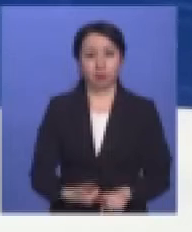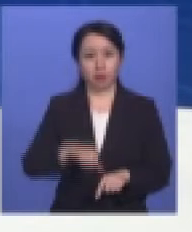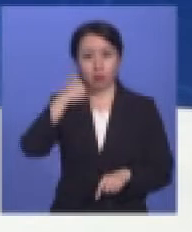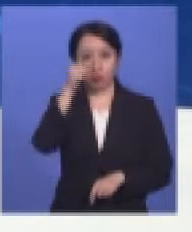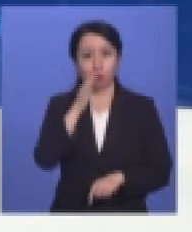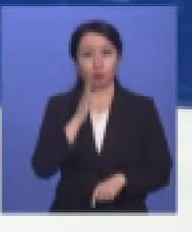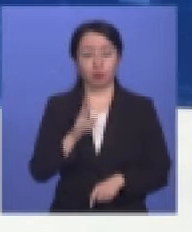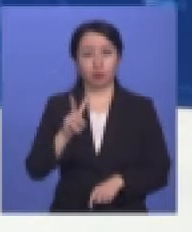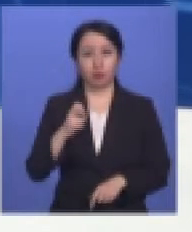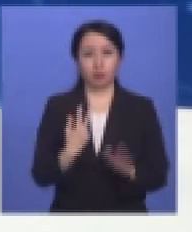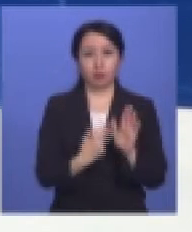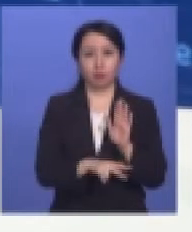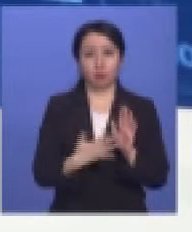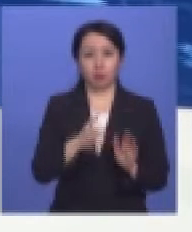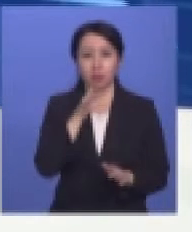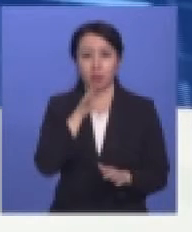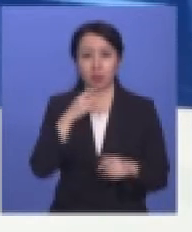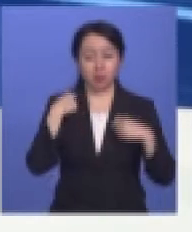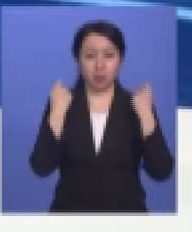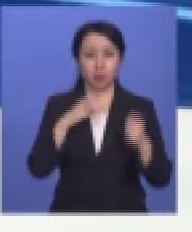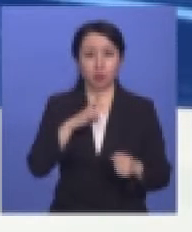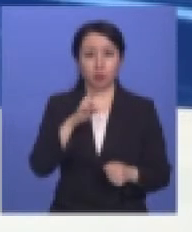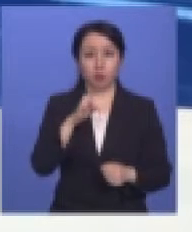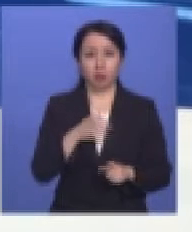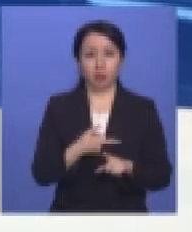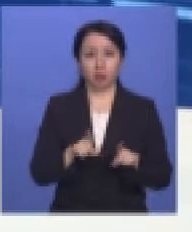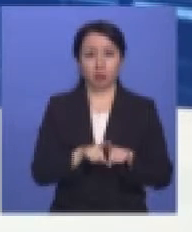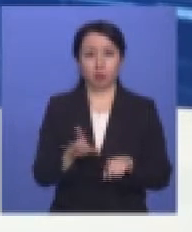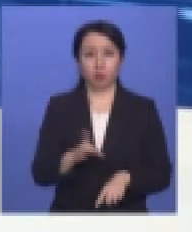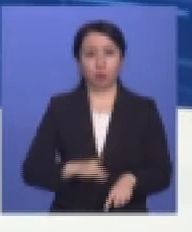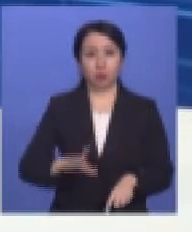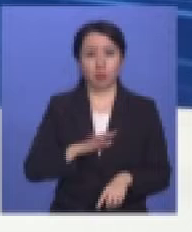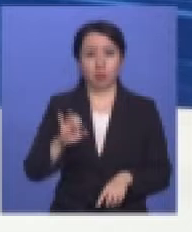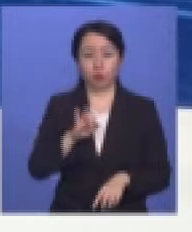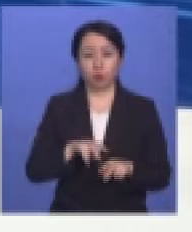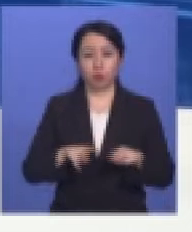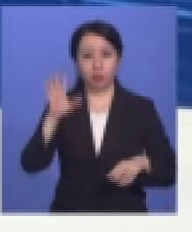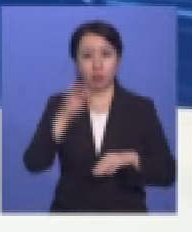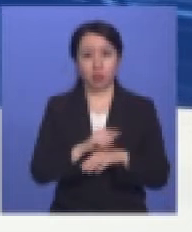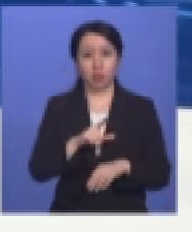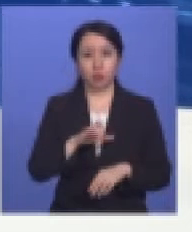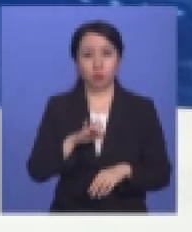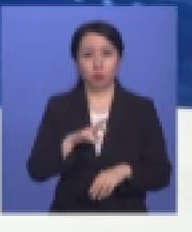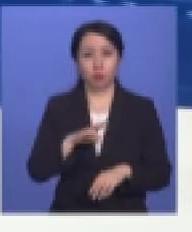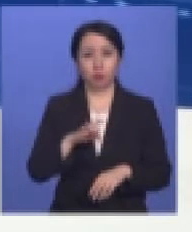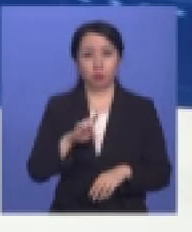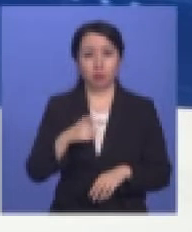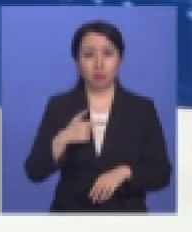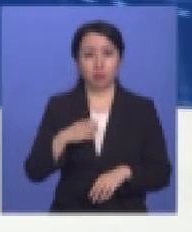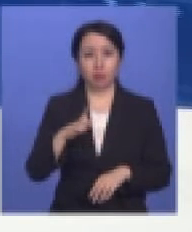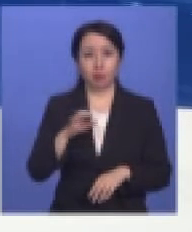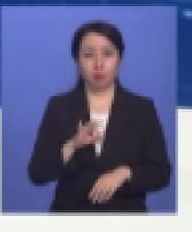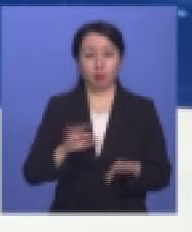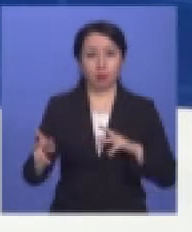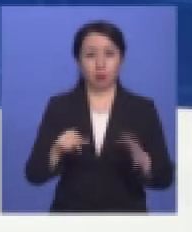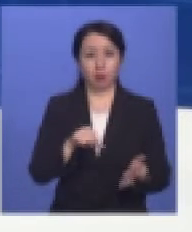В этом году исполняется 285 лет со дня рождения Токсан Би. Так, в нашем регионе прошел историко-литературный вечер «Ар сөзі алтын болған